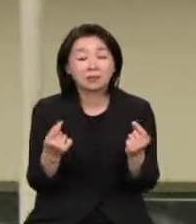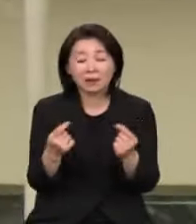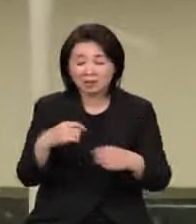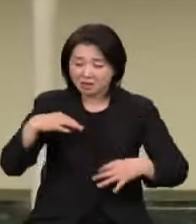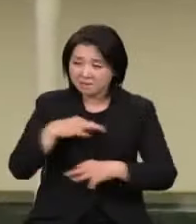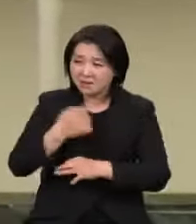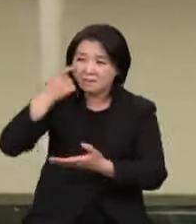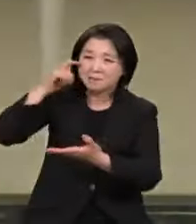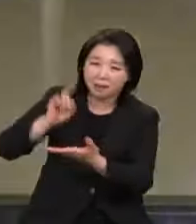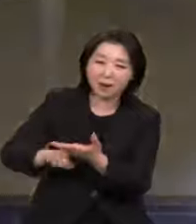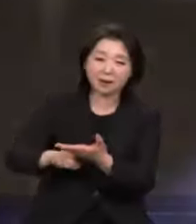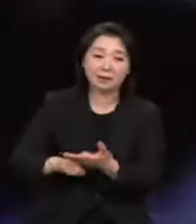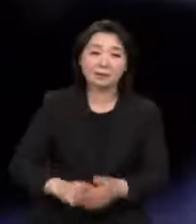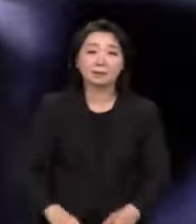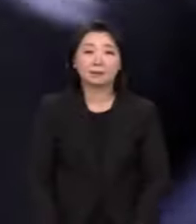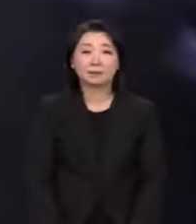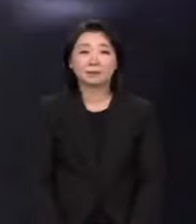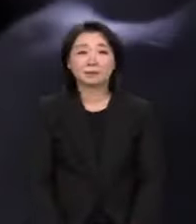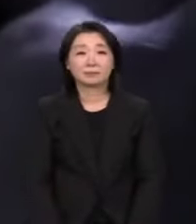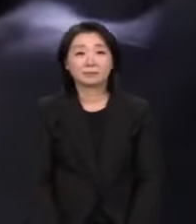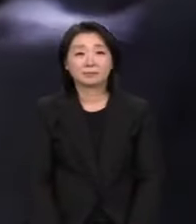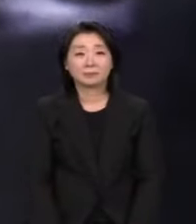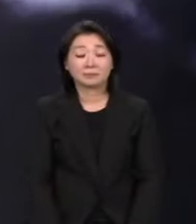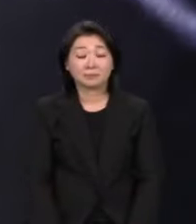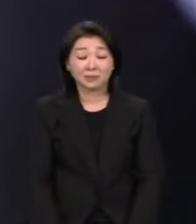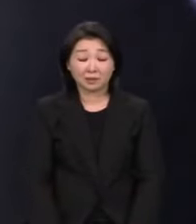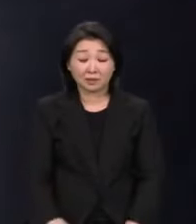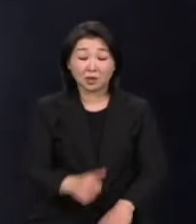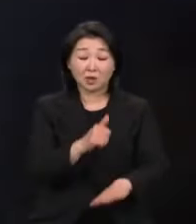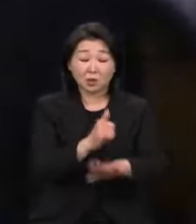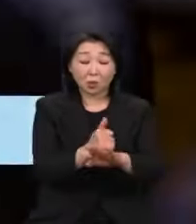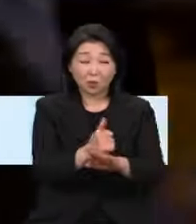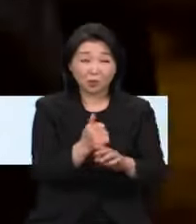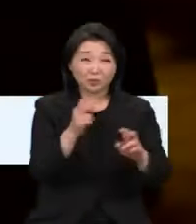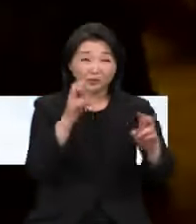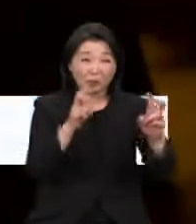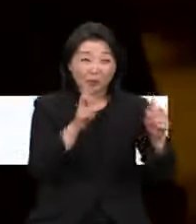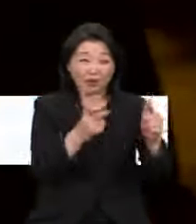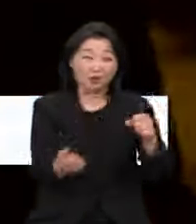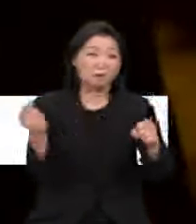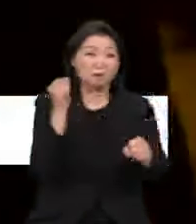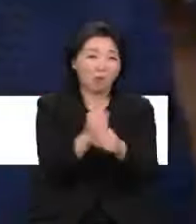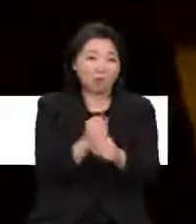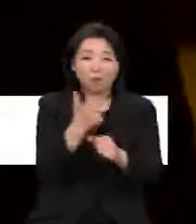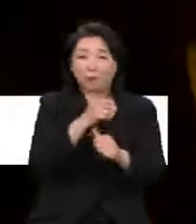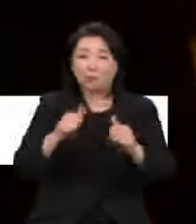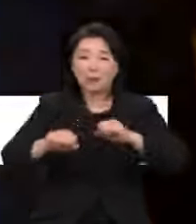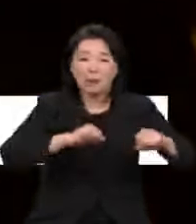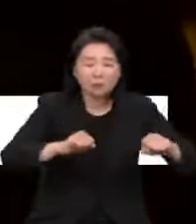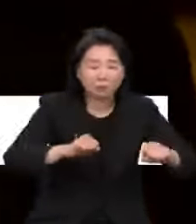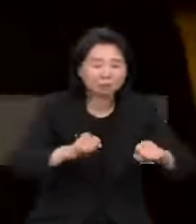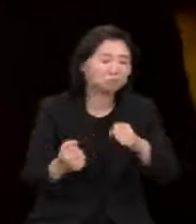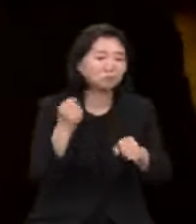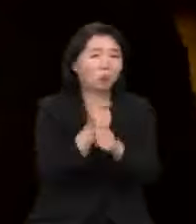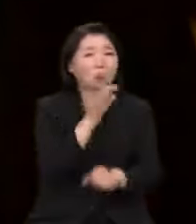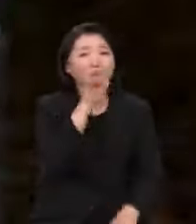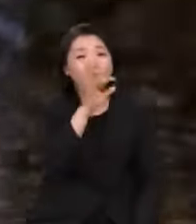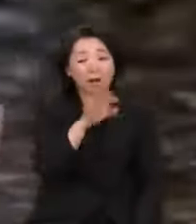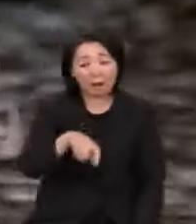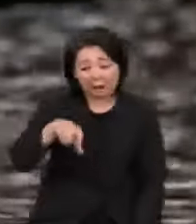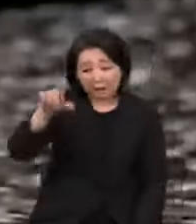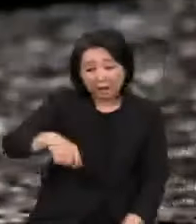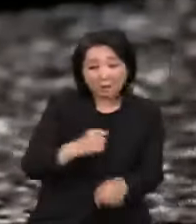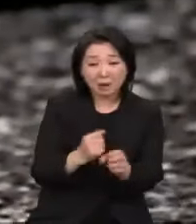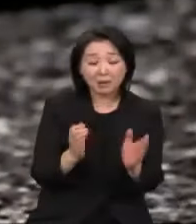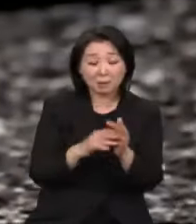찾아냈다고 주장했습니다 그러면서 복권이 변호사가 움직인다고 해결될 일이 아니지 않느냐고 했습니다 또 카드 발급